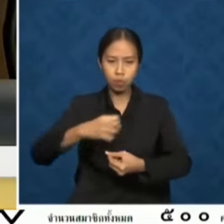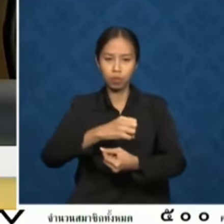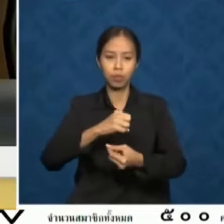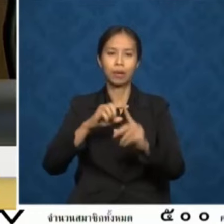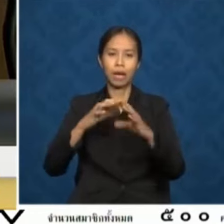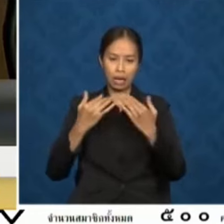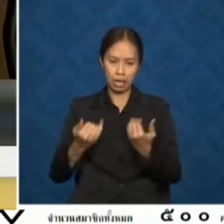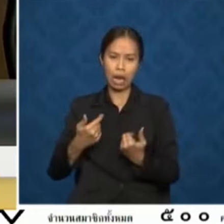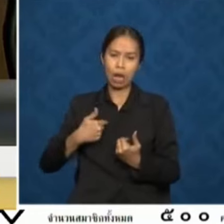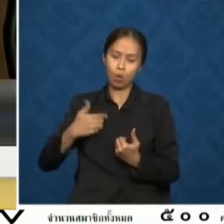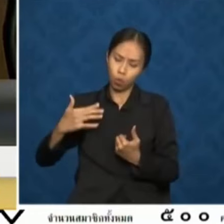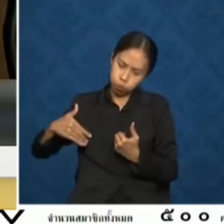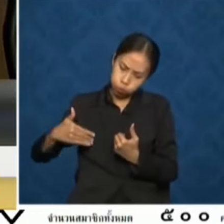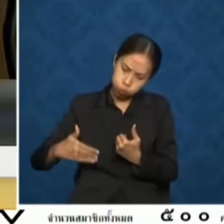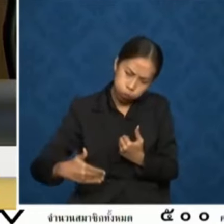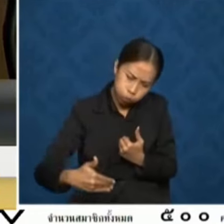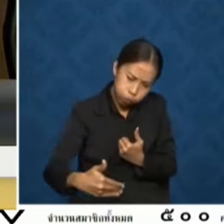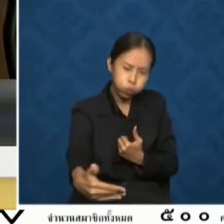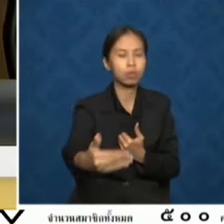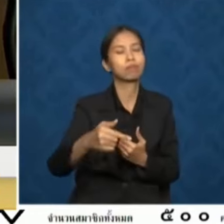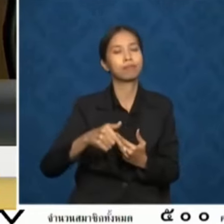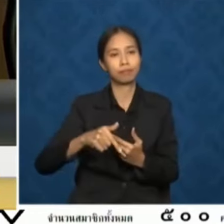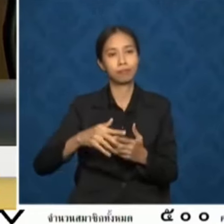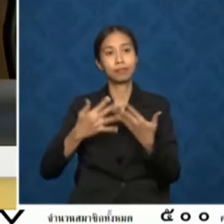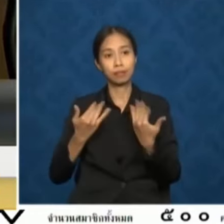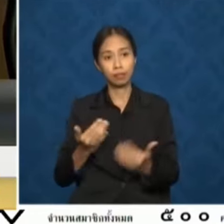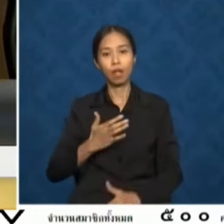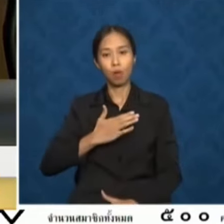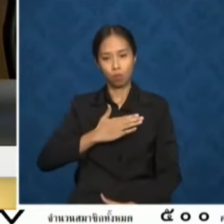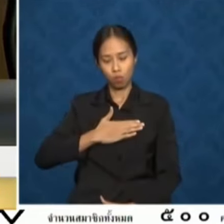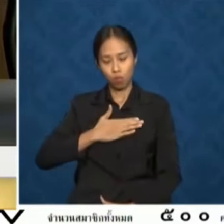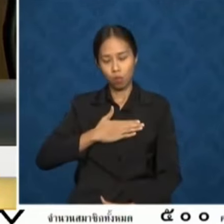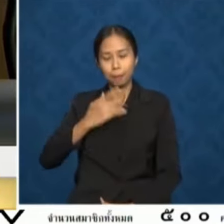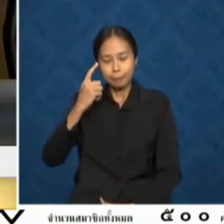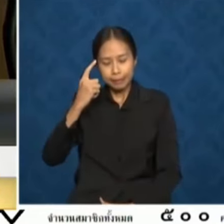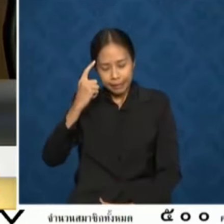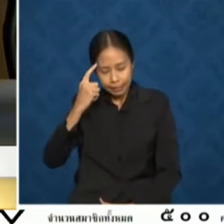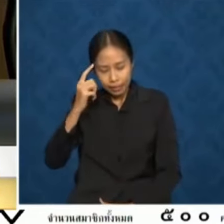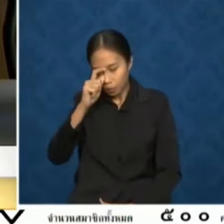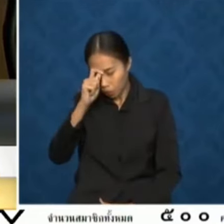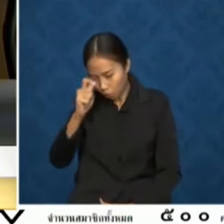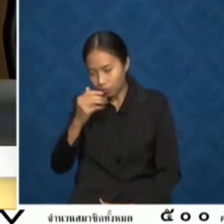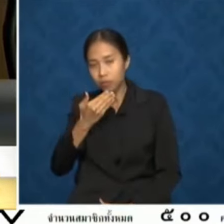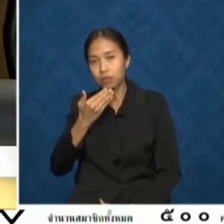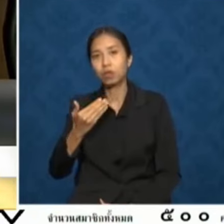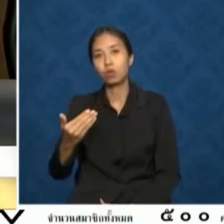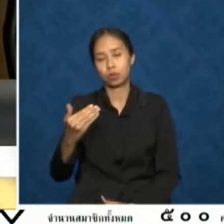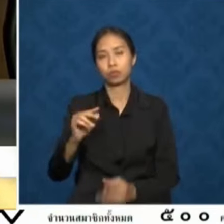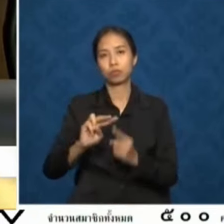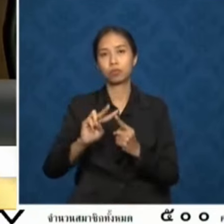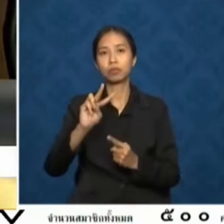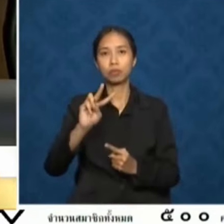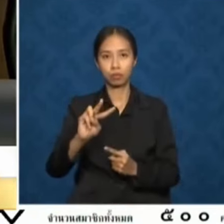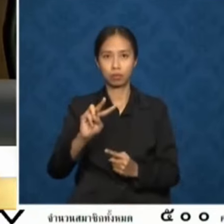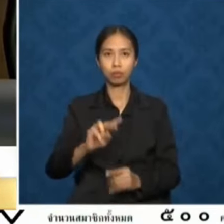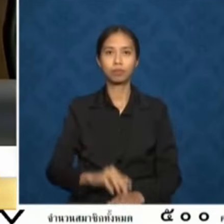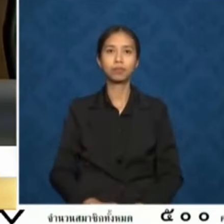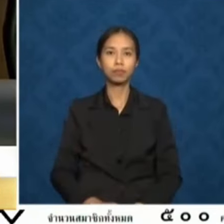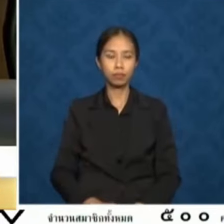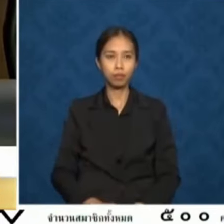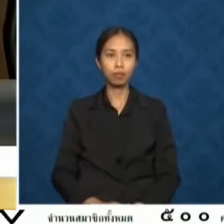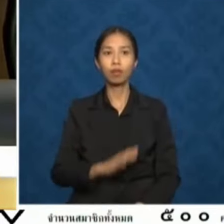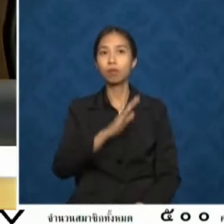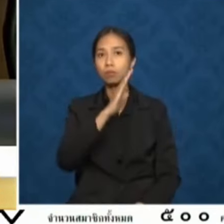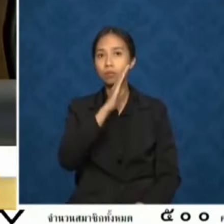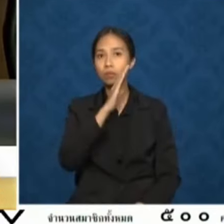เหลนที่เท่าไหร่แล้วครับผมนี่สำนึกตลอดอันที่2เนี่ยถ้าพระม